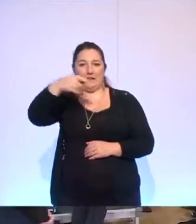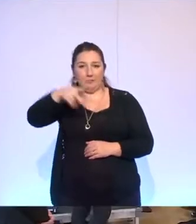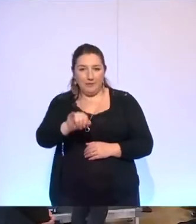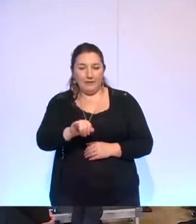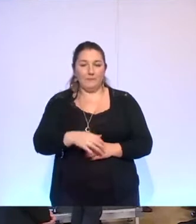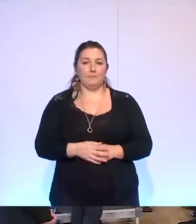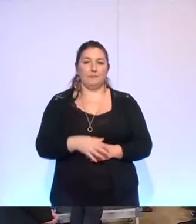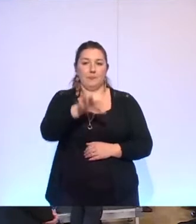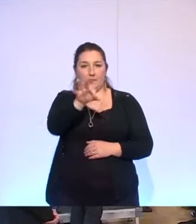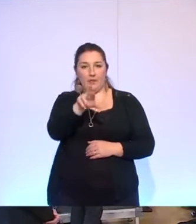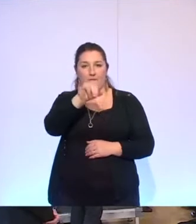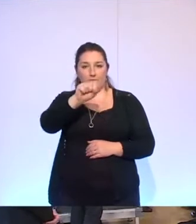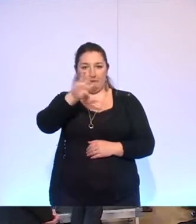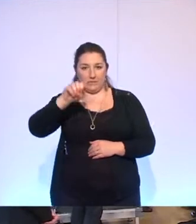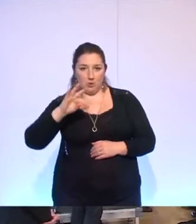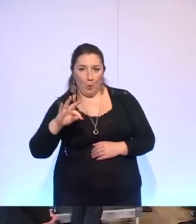Fristo Vincent, présent.